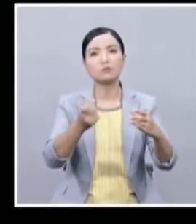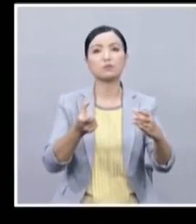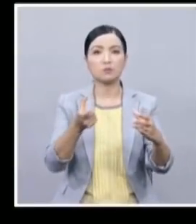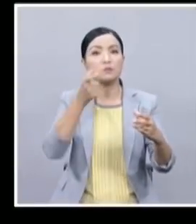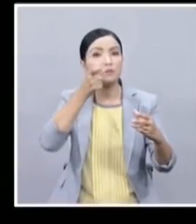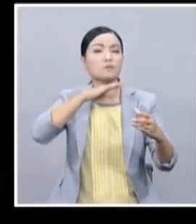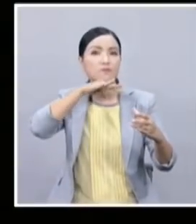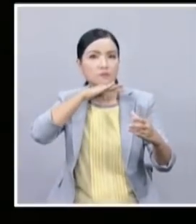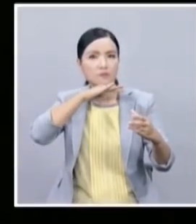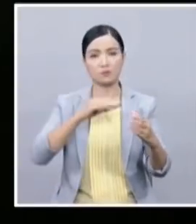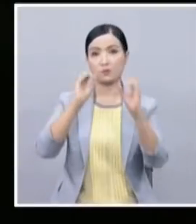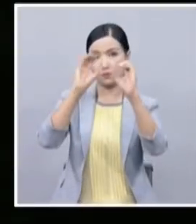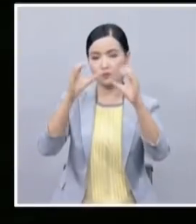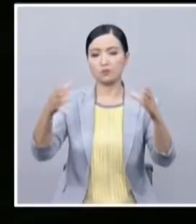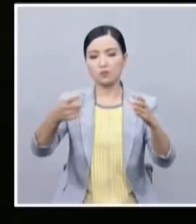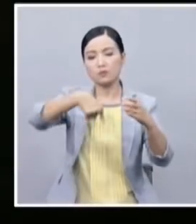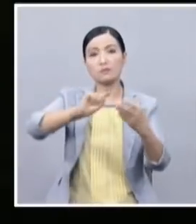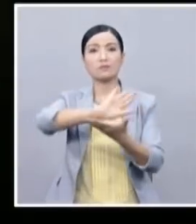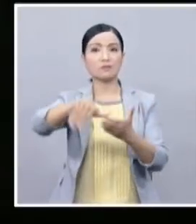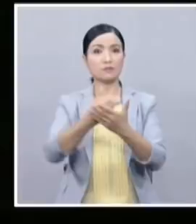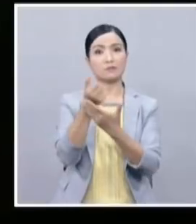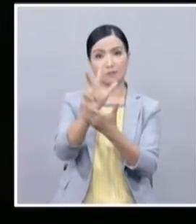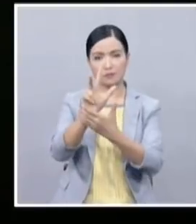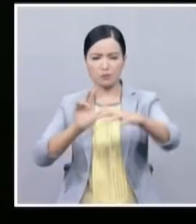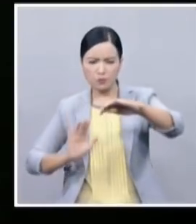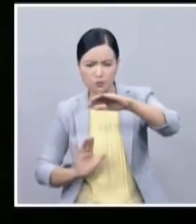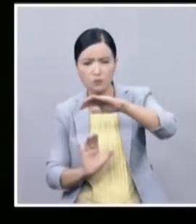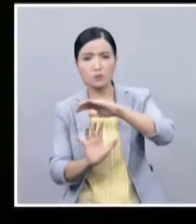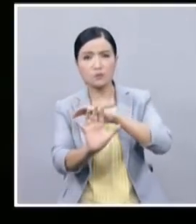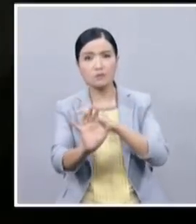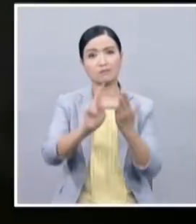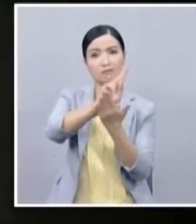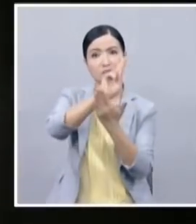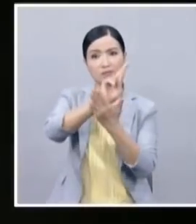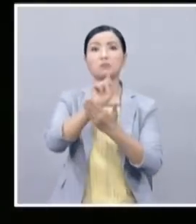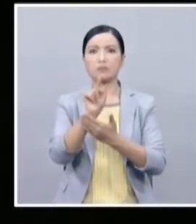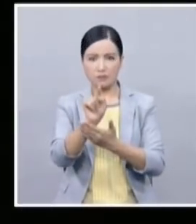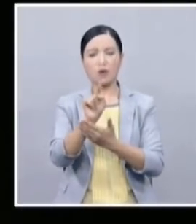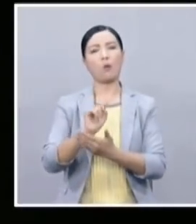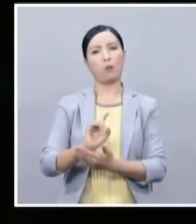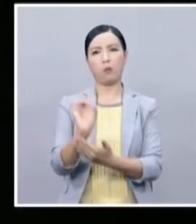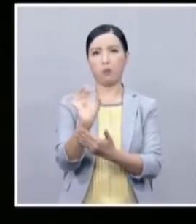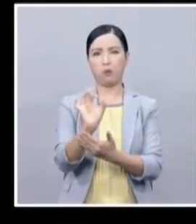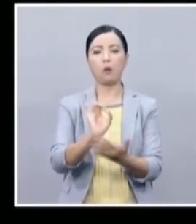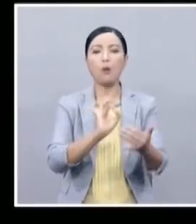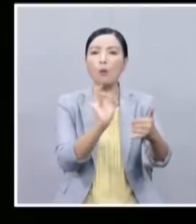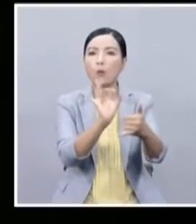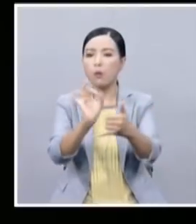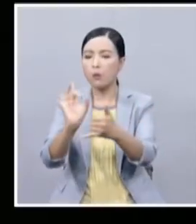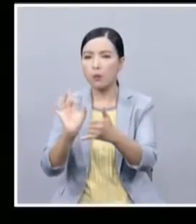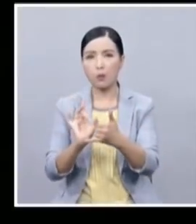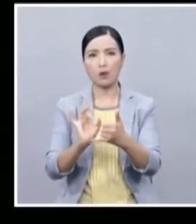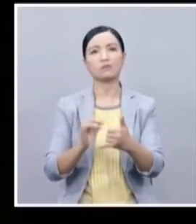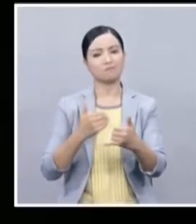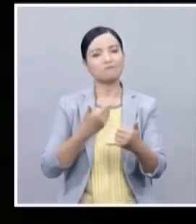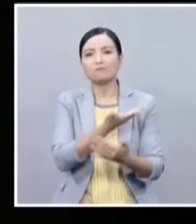มี่แม่สายทั้ง13คนที่พลัดหลงในถ้ำหลวงจังหวัดเชียงรายนะครับได้มี อยู่รอดปลอดภัยมี